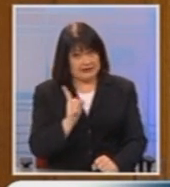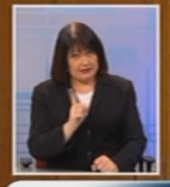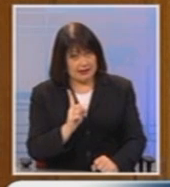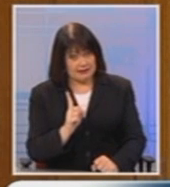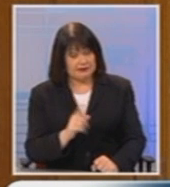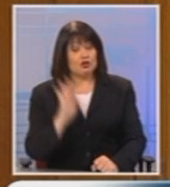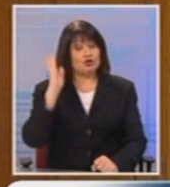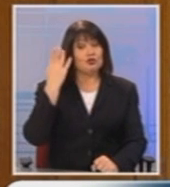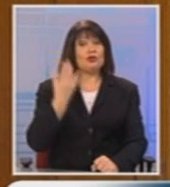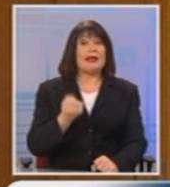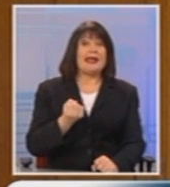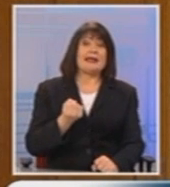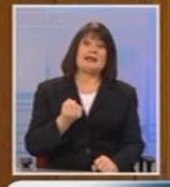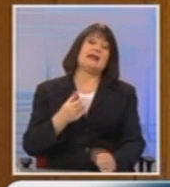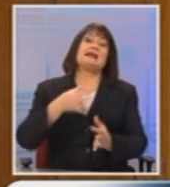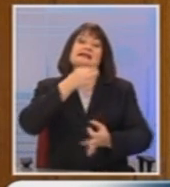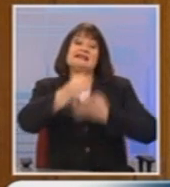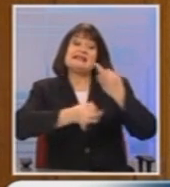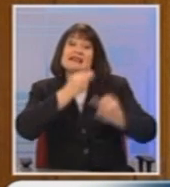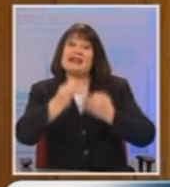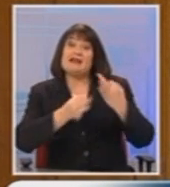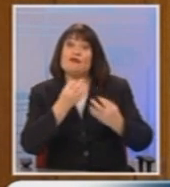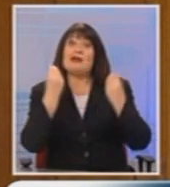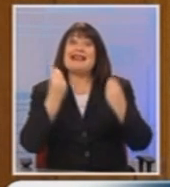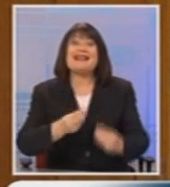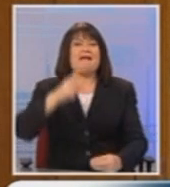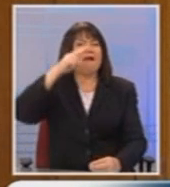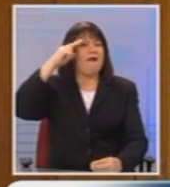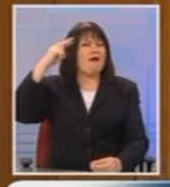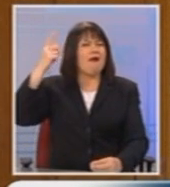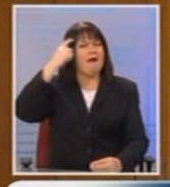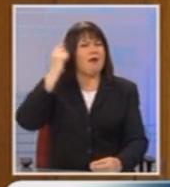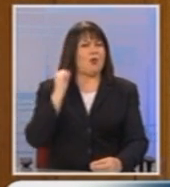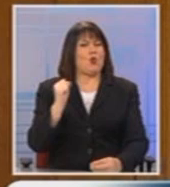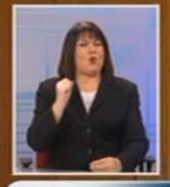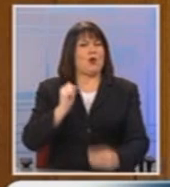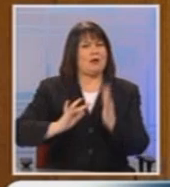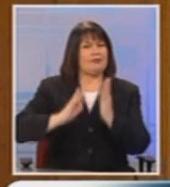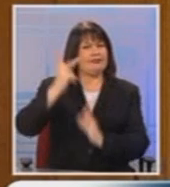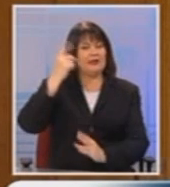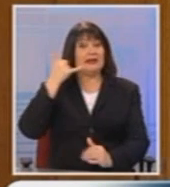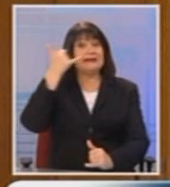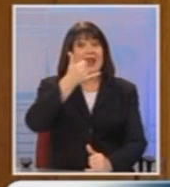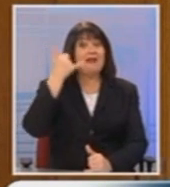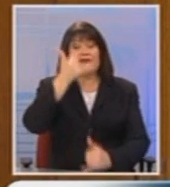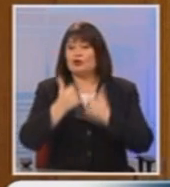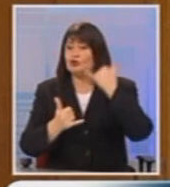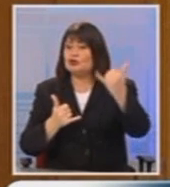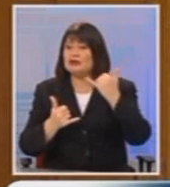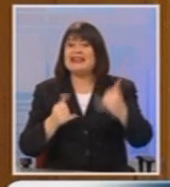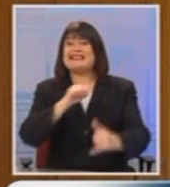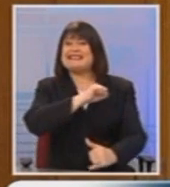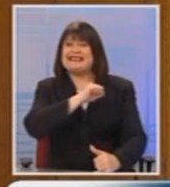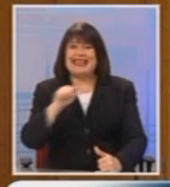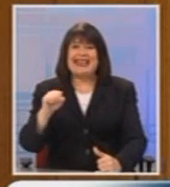Είχε συμβούλους, συνομιλητές του, τα καλύτερα μυαλά, προοδευτικά μυαλά. Σήκωνε το τηλέφωνο και μπορούσε να μιλήσει με τον